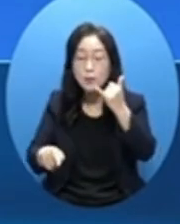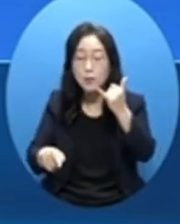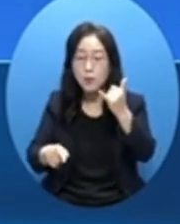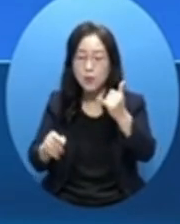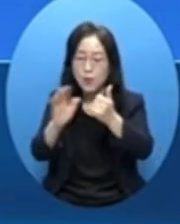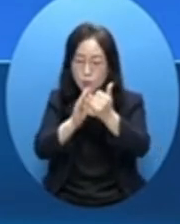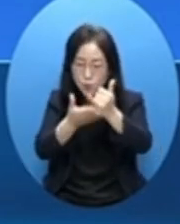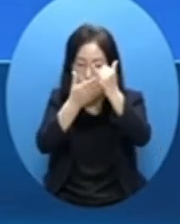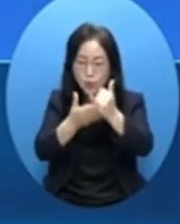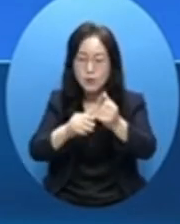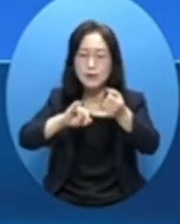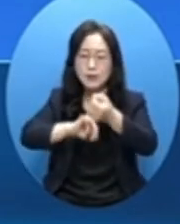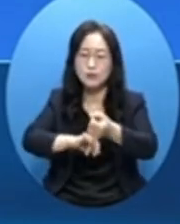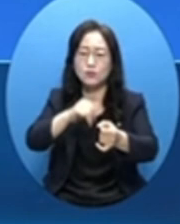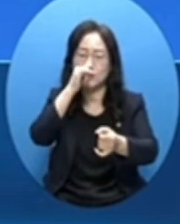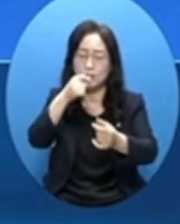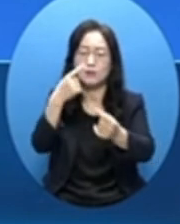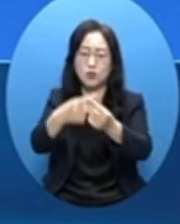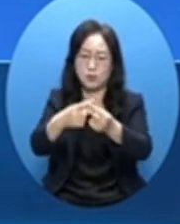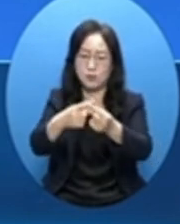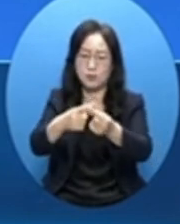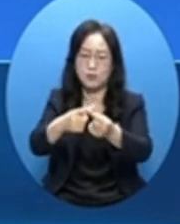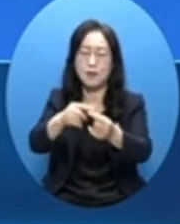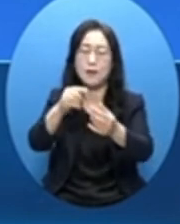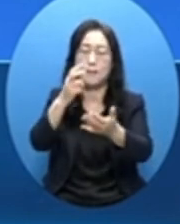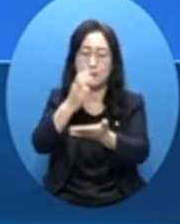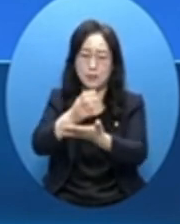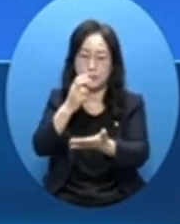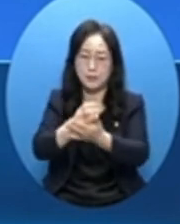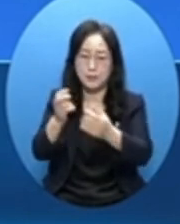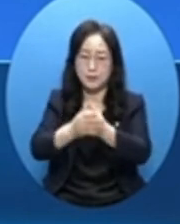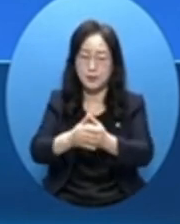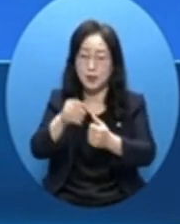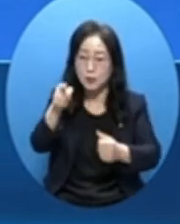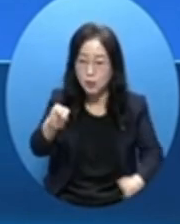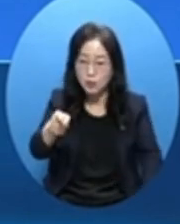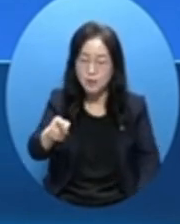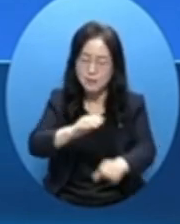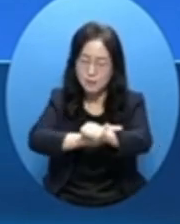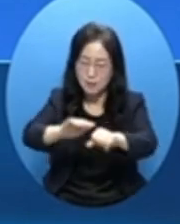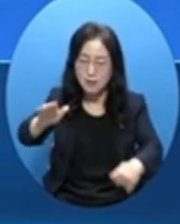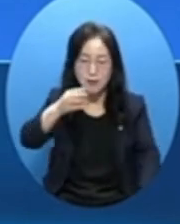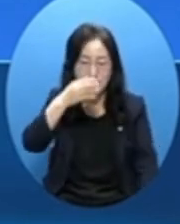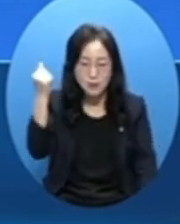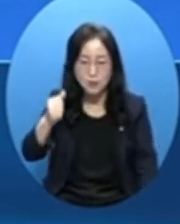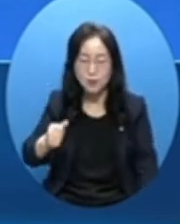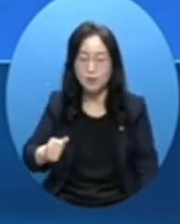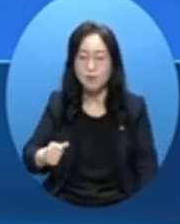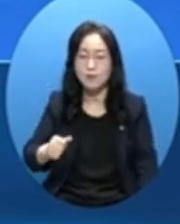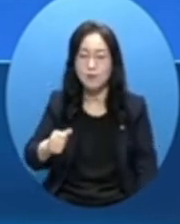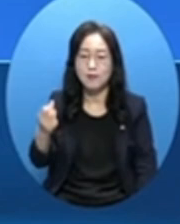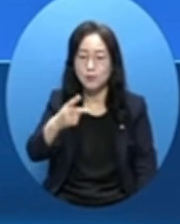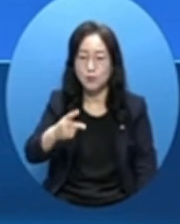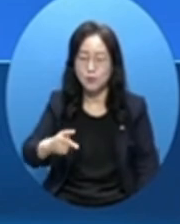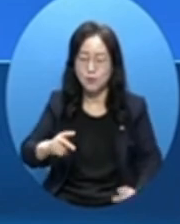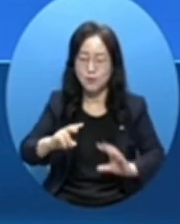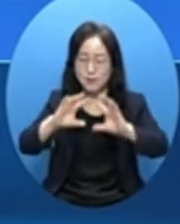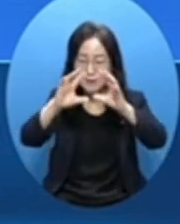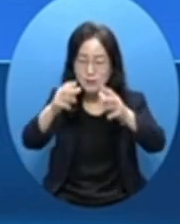이것은 약속이 있는 첫 계명이니 이로써 내가 잘 되고 땅에서